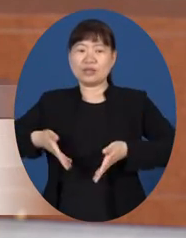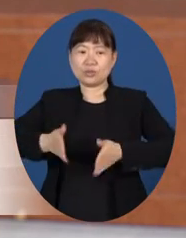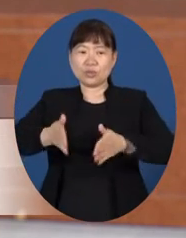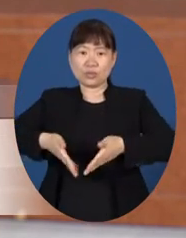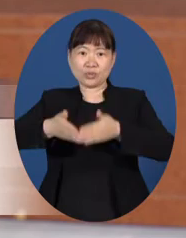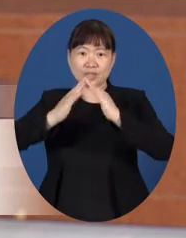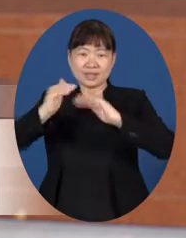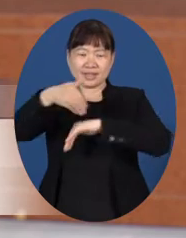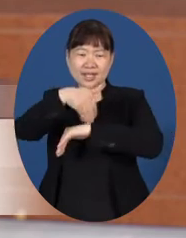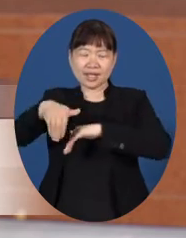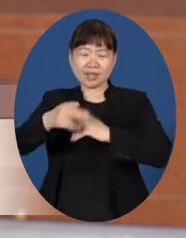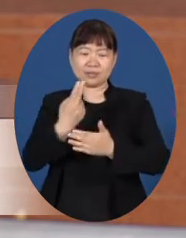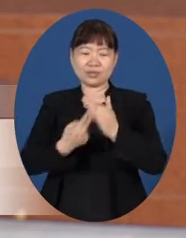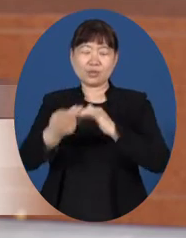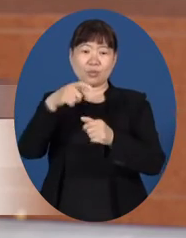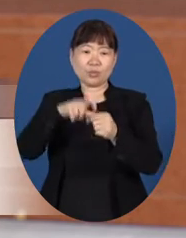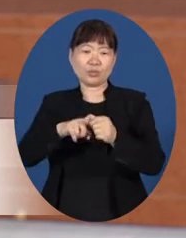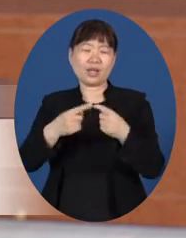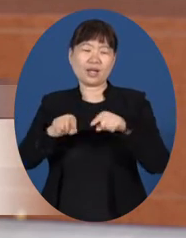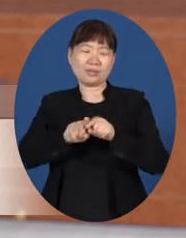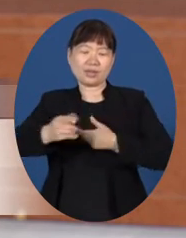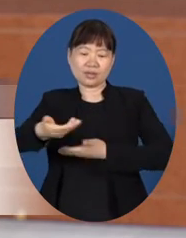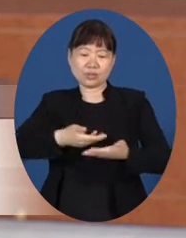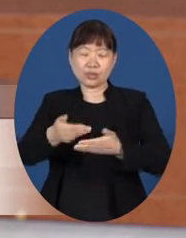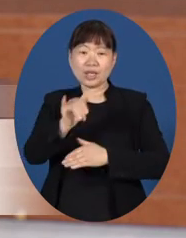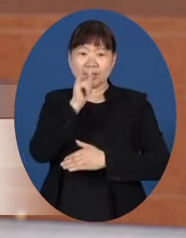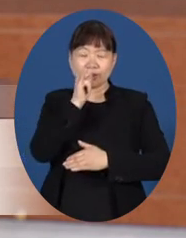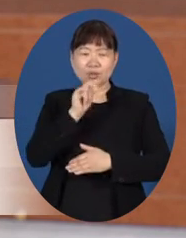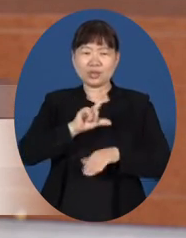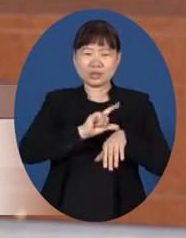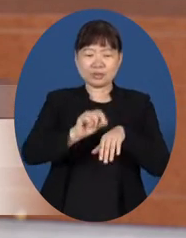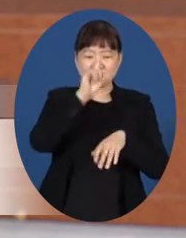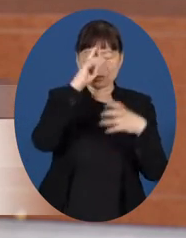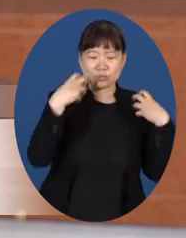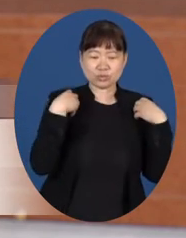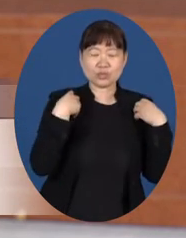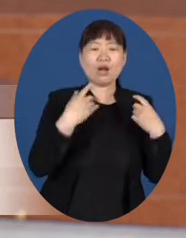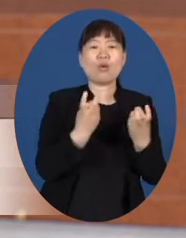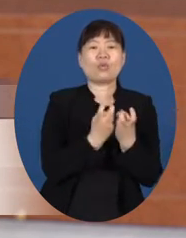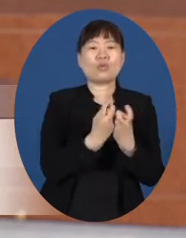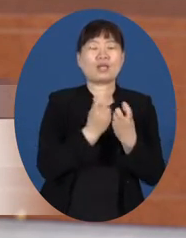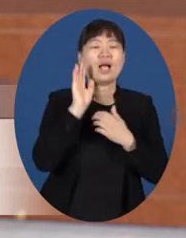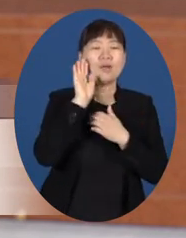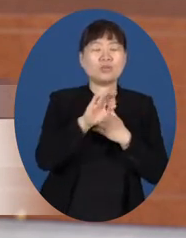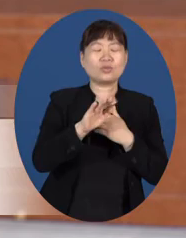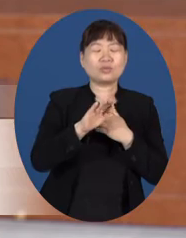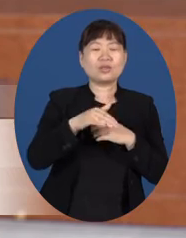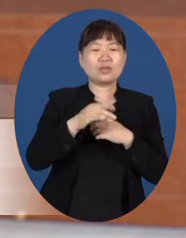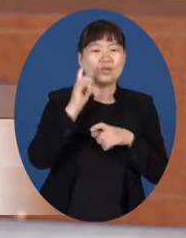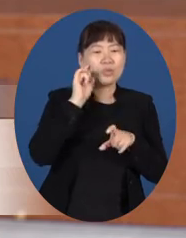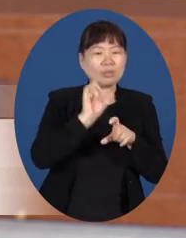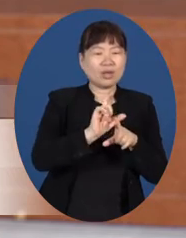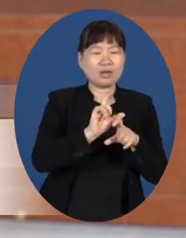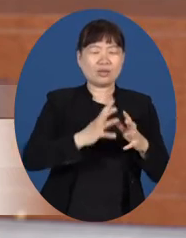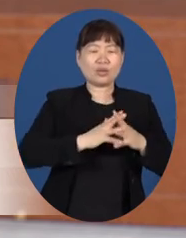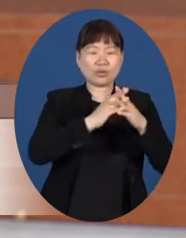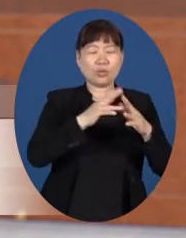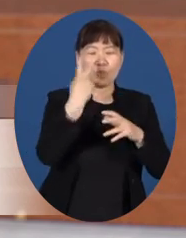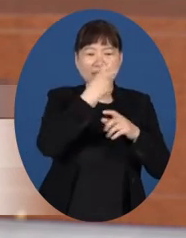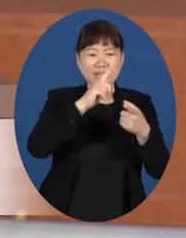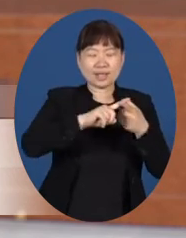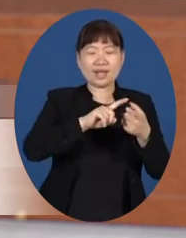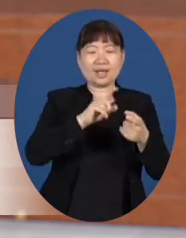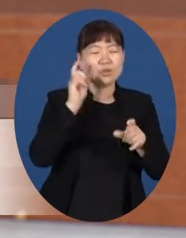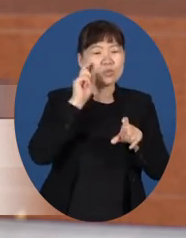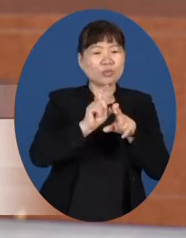비전과 목표를 공유하고 그 지자체가 이제 앞으로 고민 하셔야 되는 건설 관리 계획에 대한 고민들이 많으실